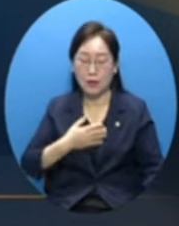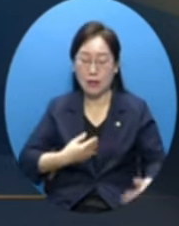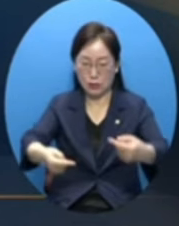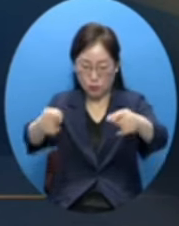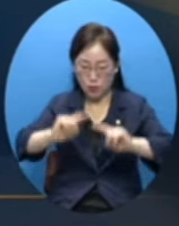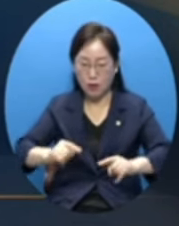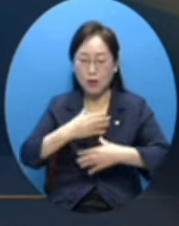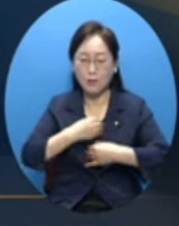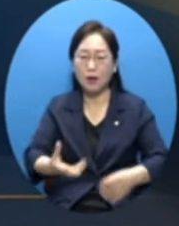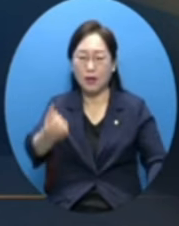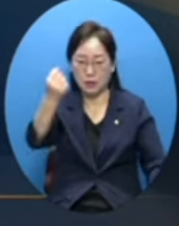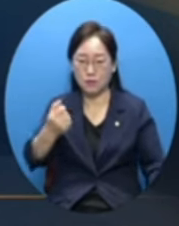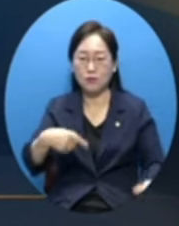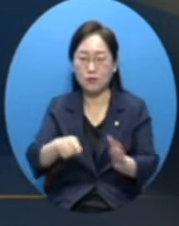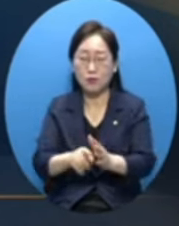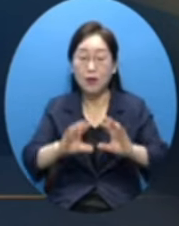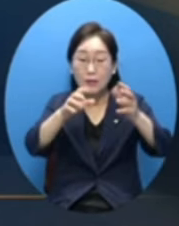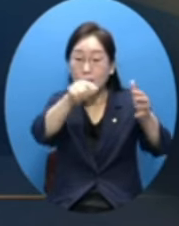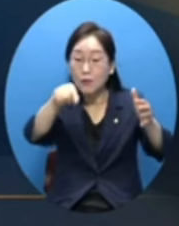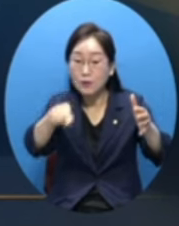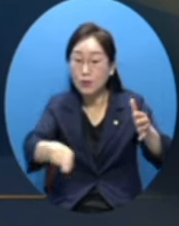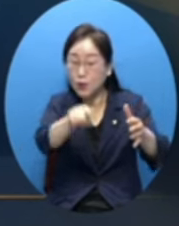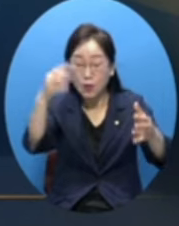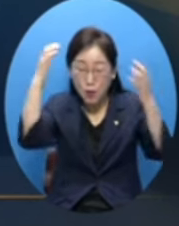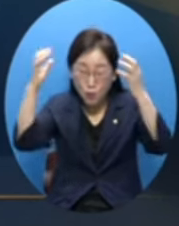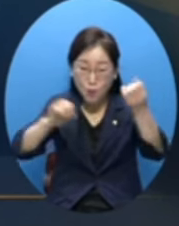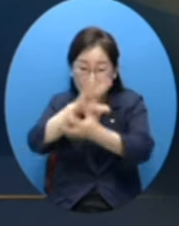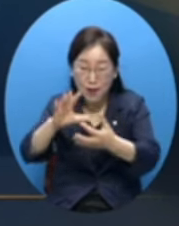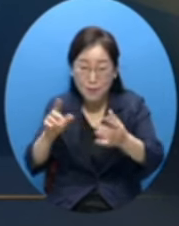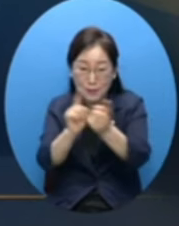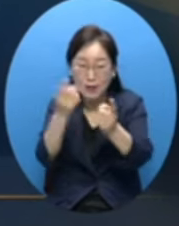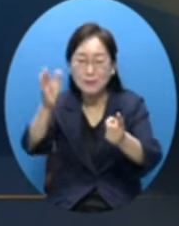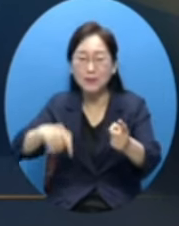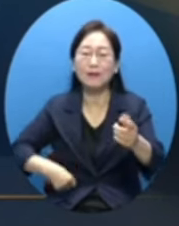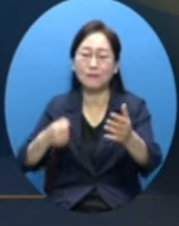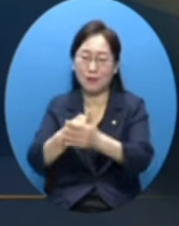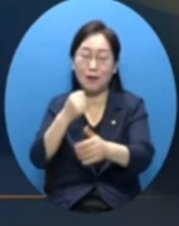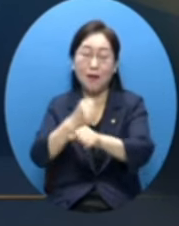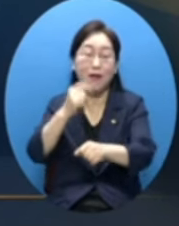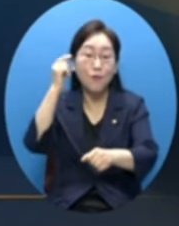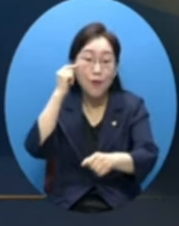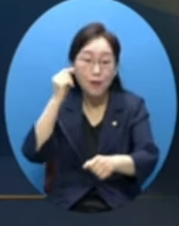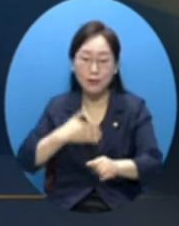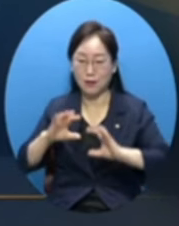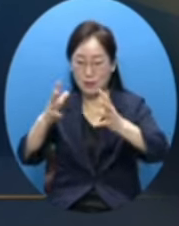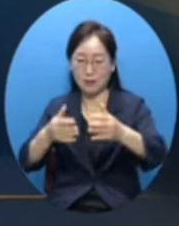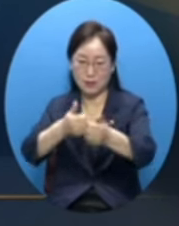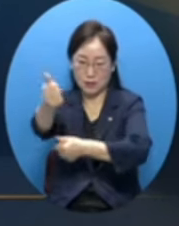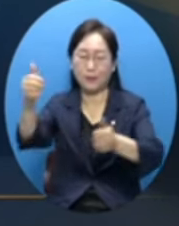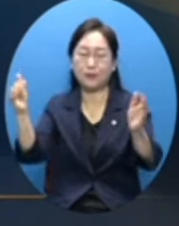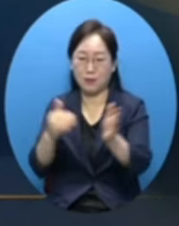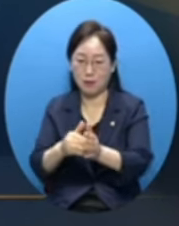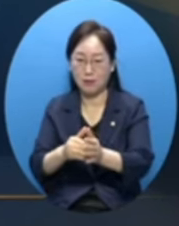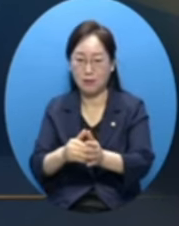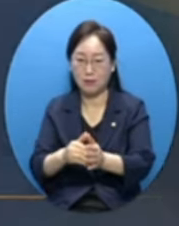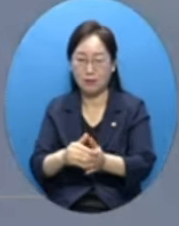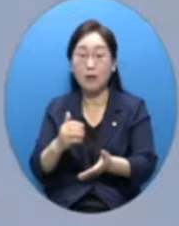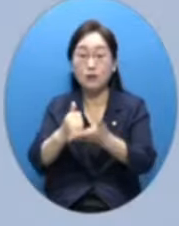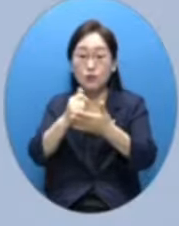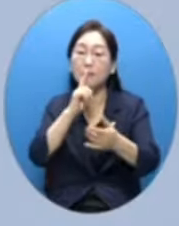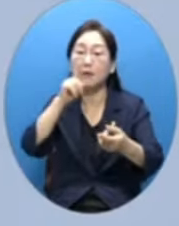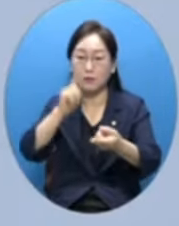하려 함이라 세상에서는 너희가 환난을 당하나 담대하라 내가 세상을 이기었노라 아멘 아멘 주님